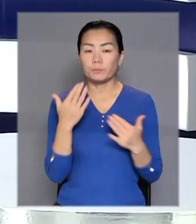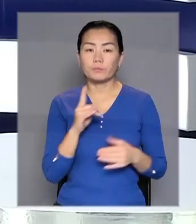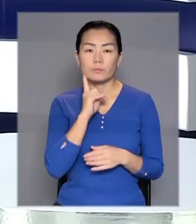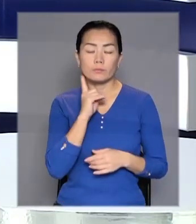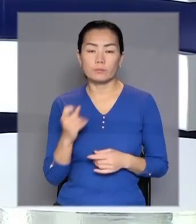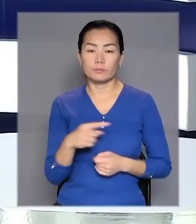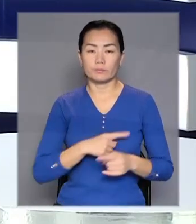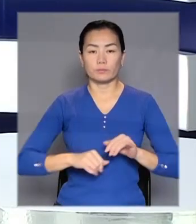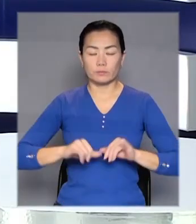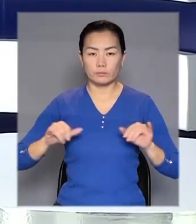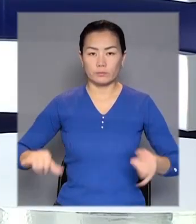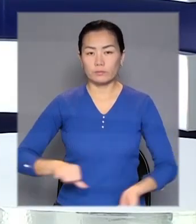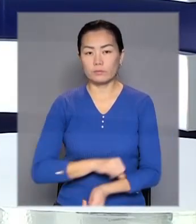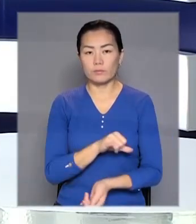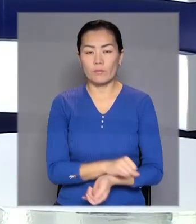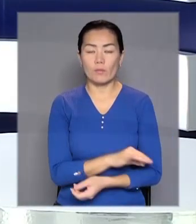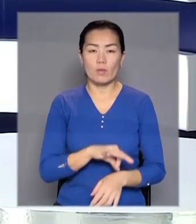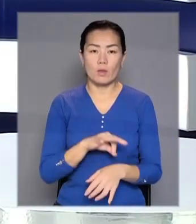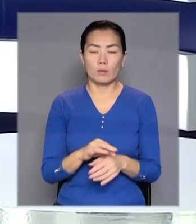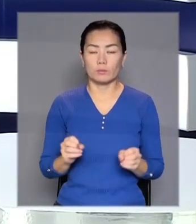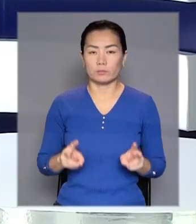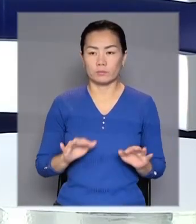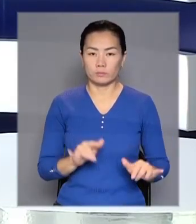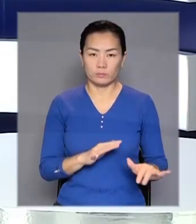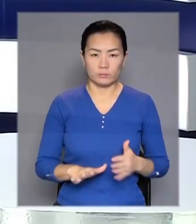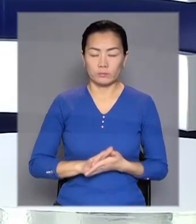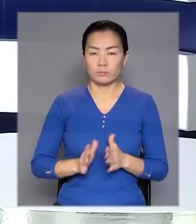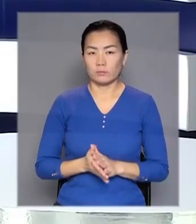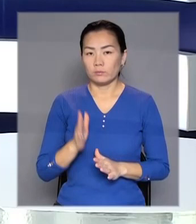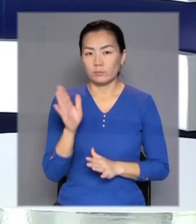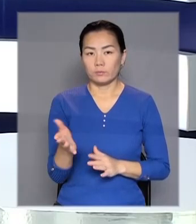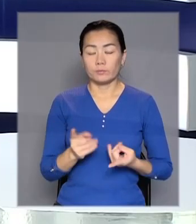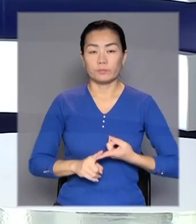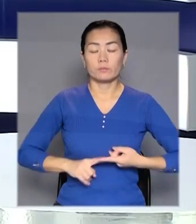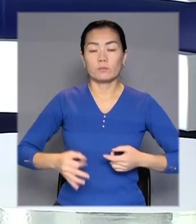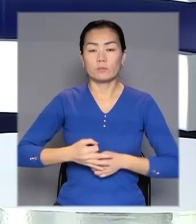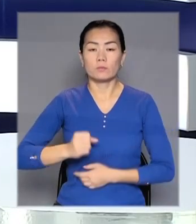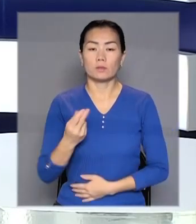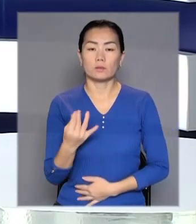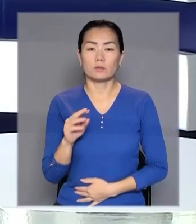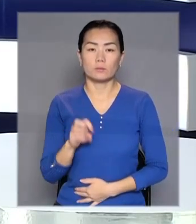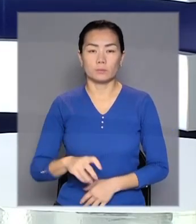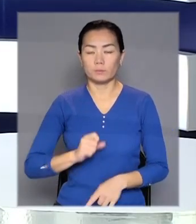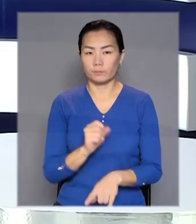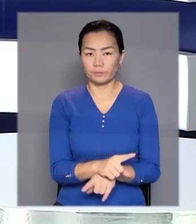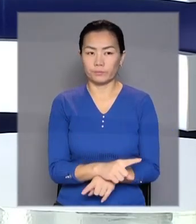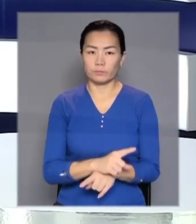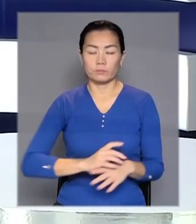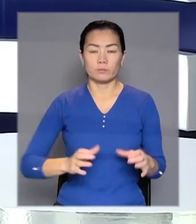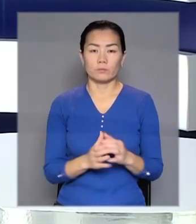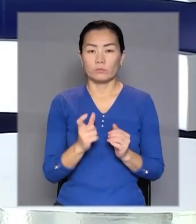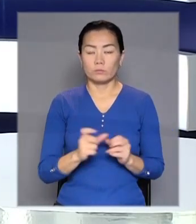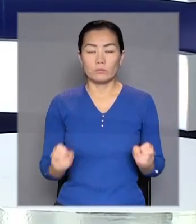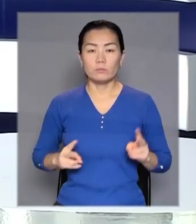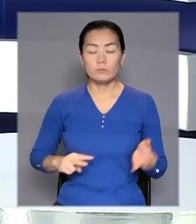аймақта жастар арасында көп таралған есірткі дертінің алдын алуға бағытталған іс-шаралар ұйымдастырылуда. Осы орайда облыс әкімдігінің тапсырмасы негізінде қоғамдық қор